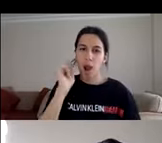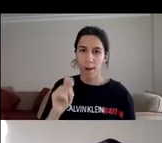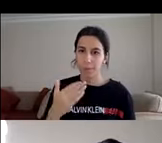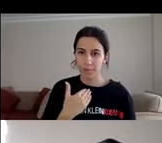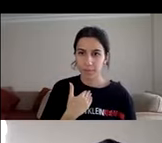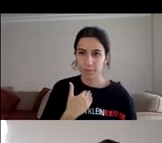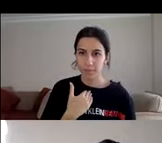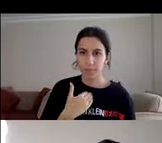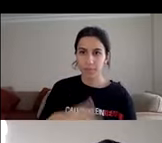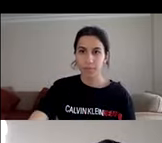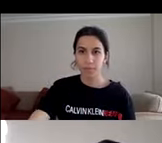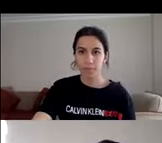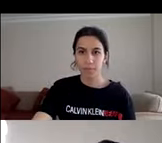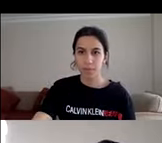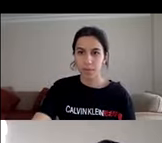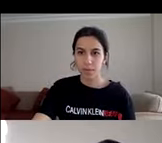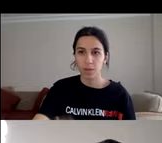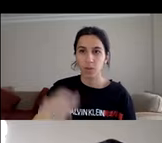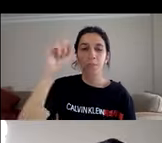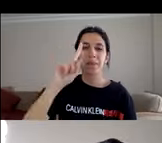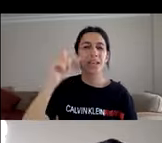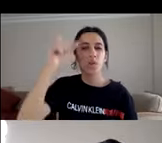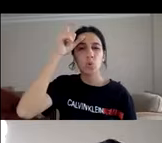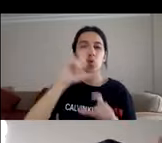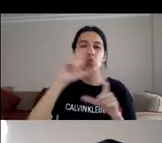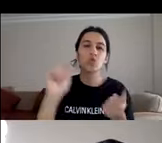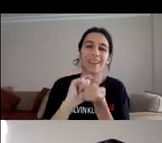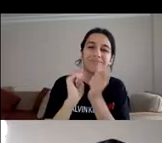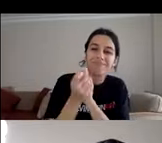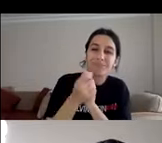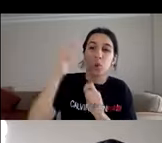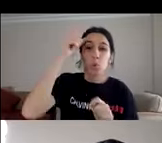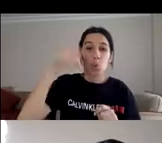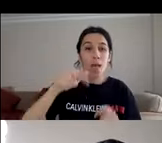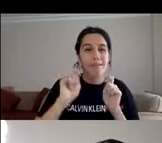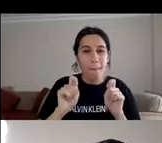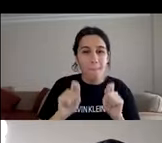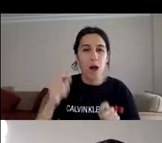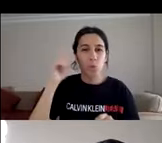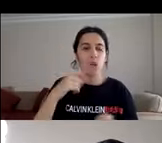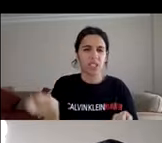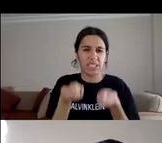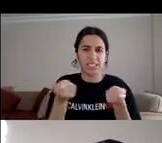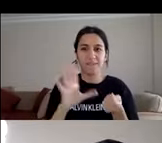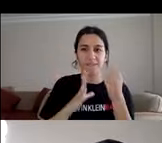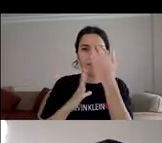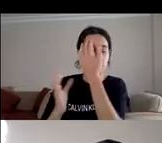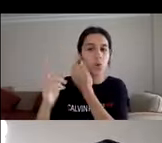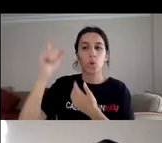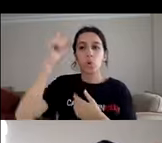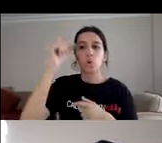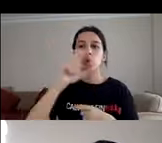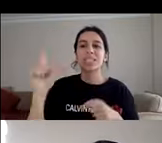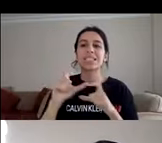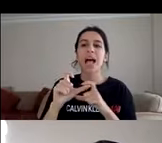Bu WCAG standartların Türkçeleştirilmesi, Türkiye'de uygulanması için çaba sarf ediyorlar. Türk Standartları Enstitüsü acaba